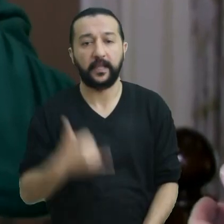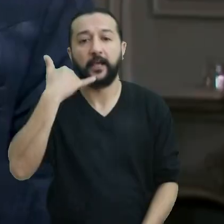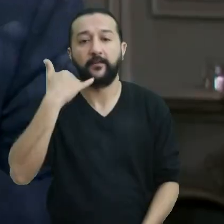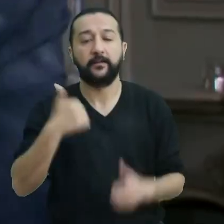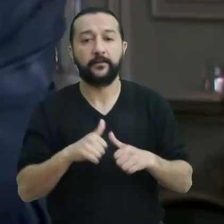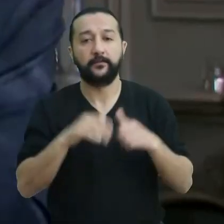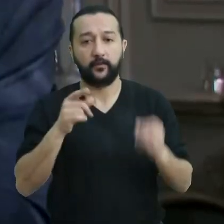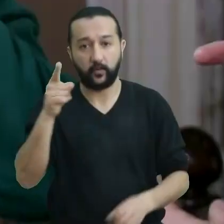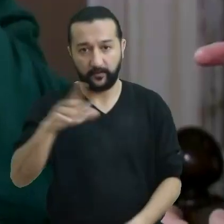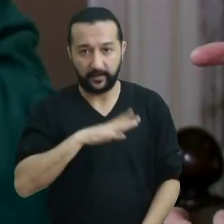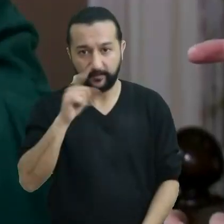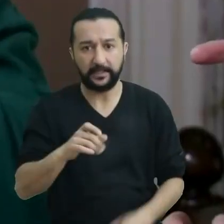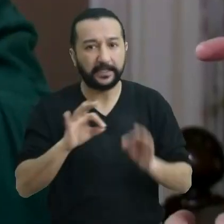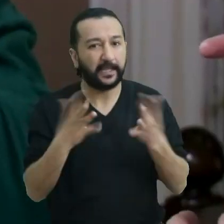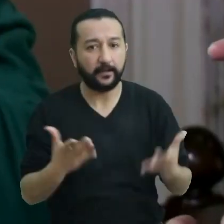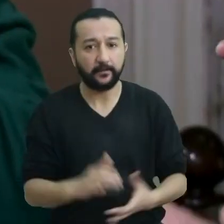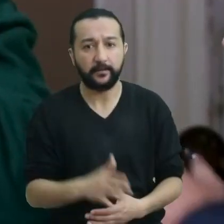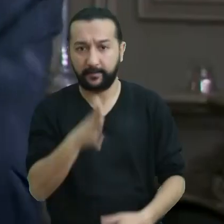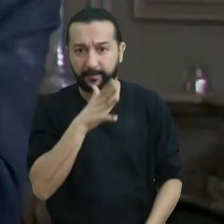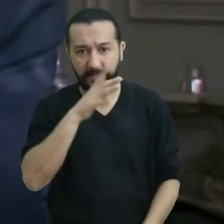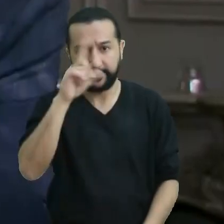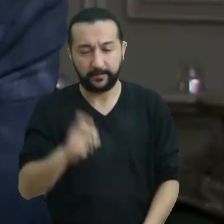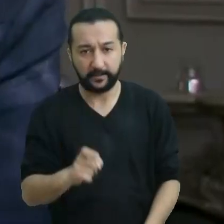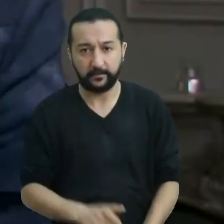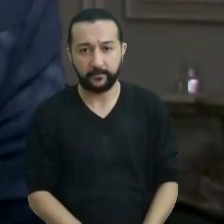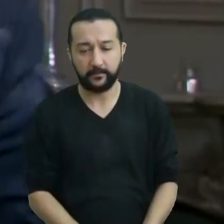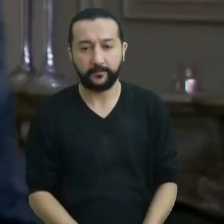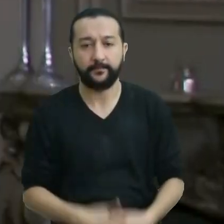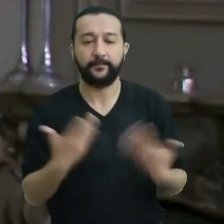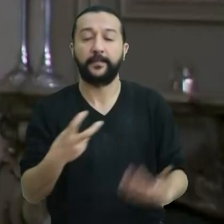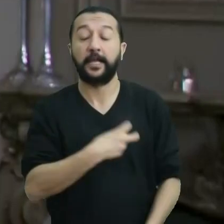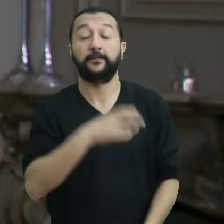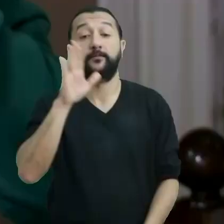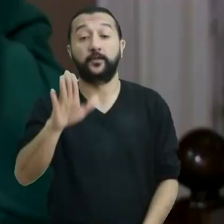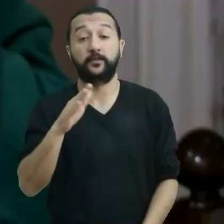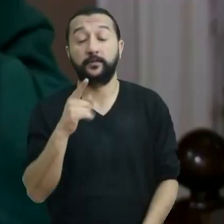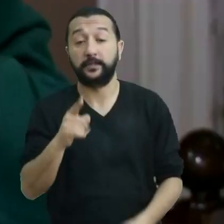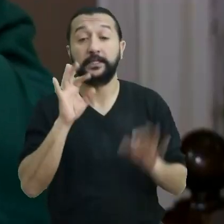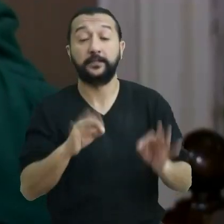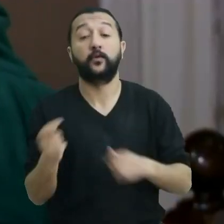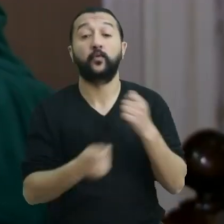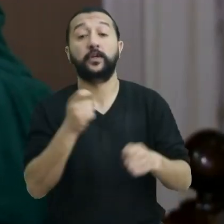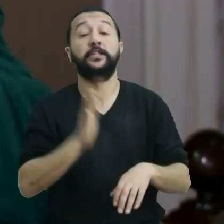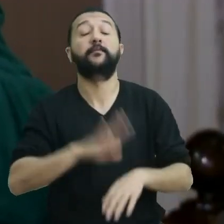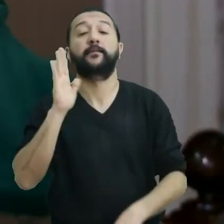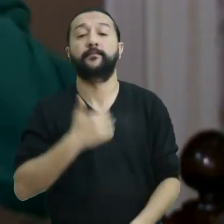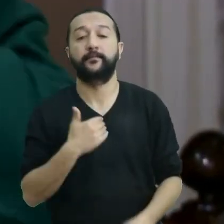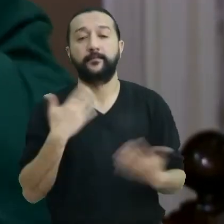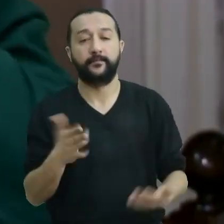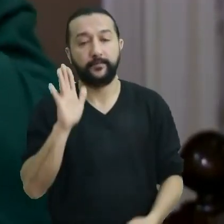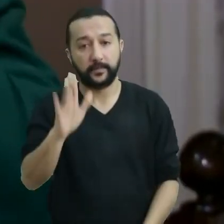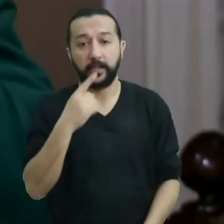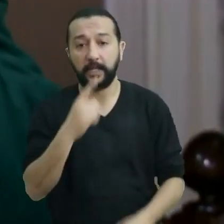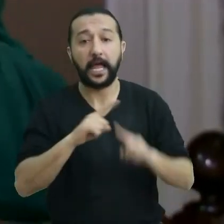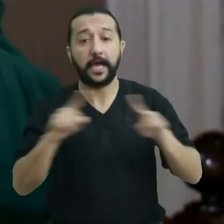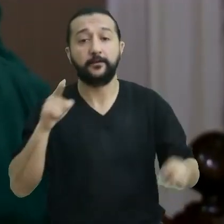efendim canım. Onda mı? Ne? Bilmece mi? Ha, aşkım kesinlikle uğraşamam şimdi.